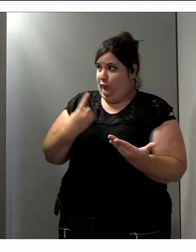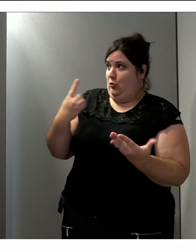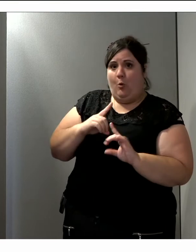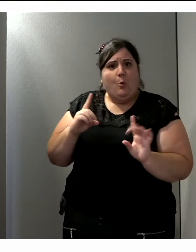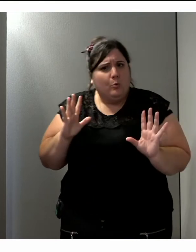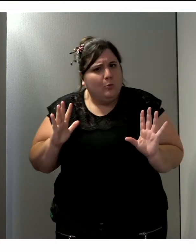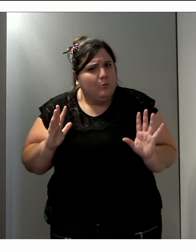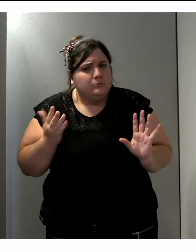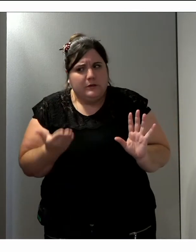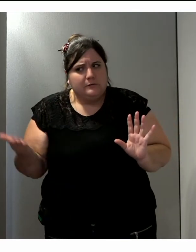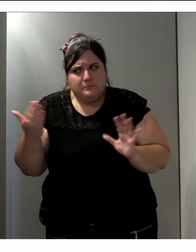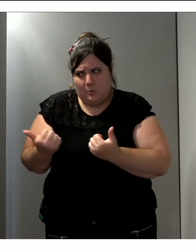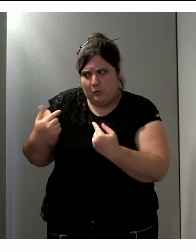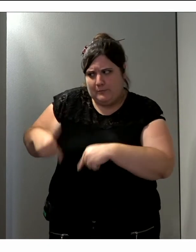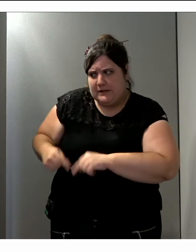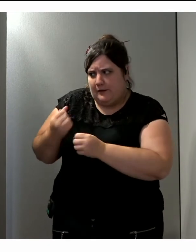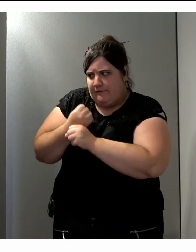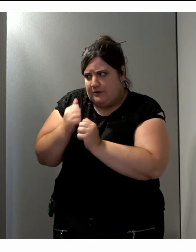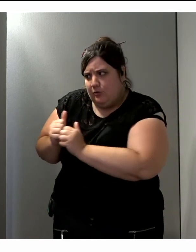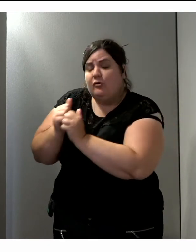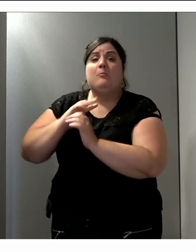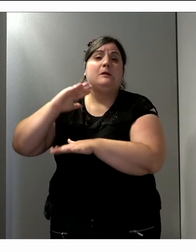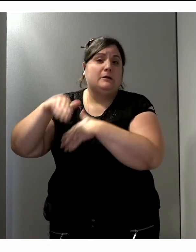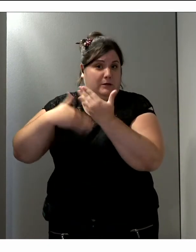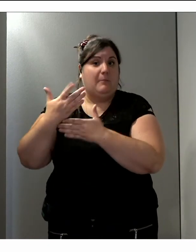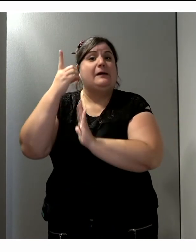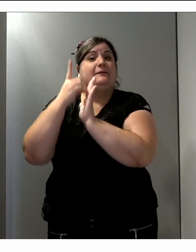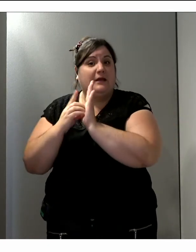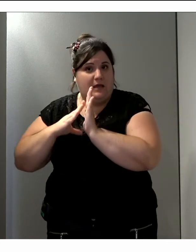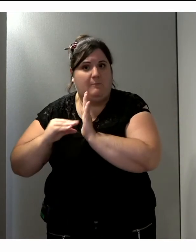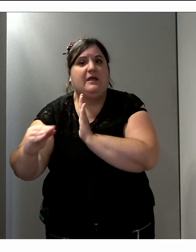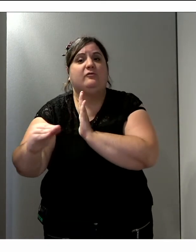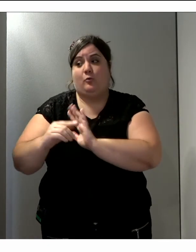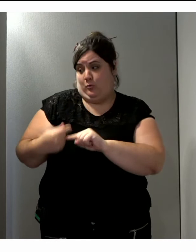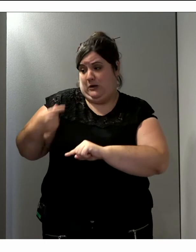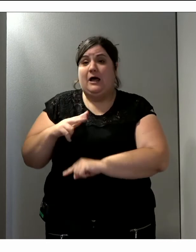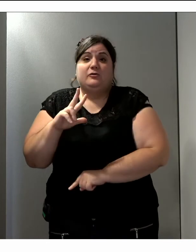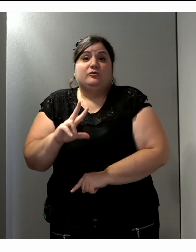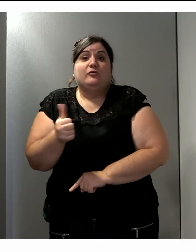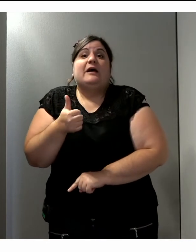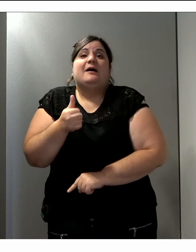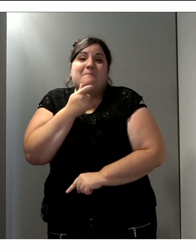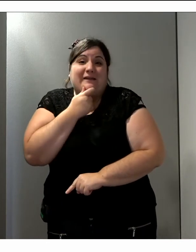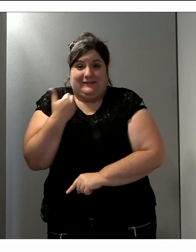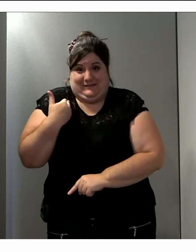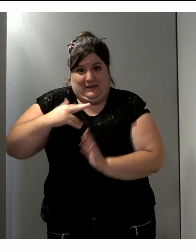puisque ces décrets n'ont été signés que le 31 mars dernier, et parus ça ne s'invente pas le 1er